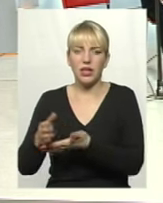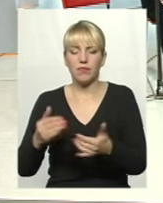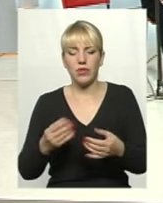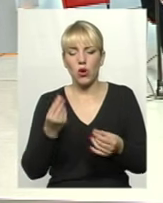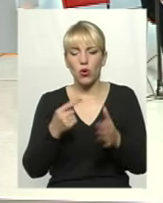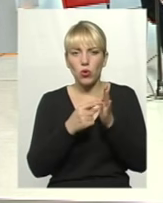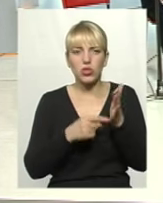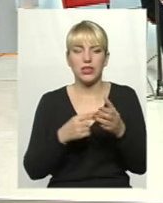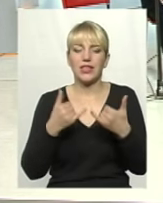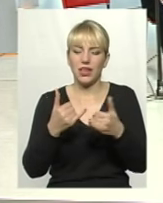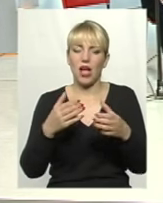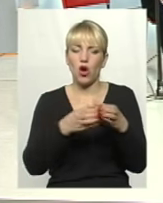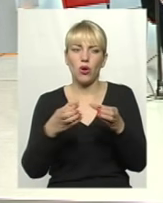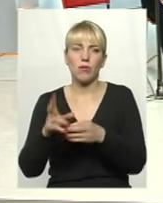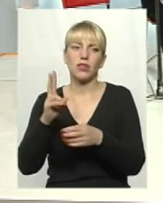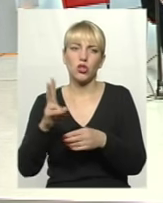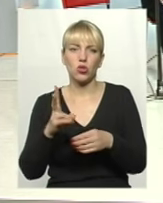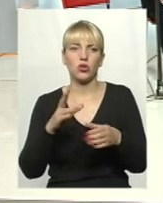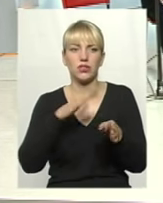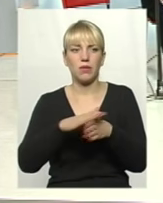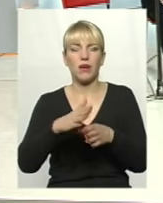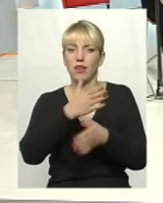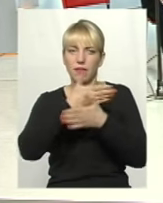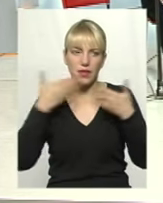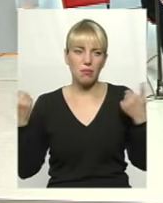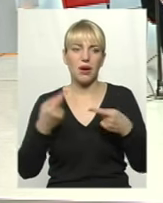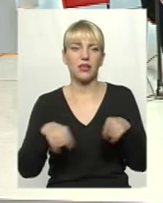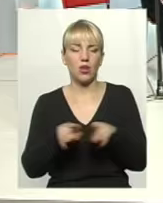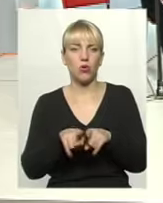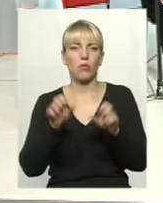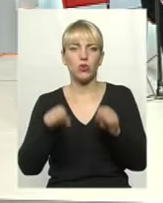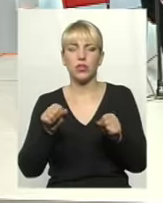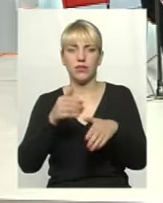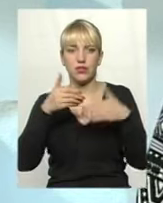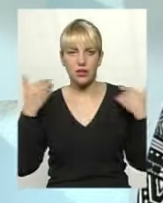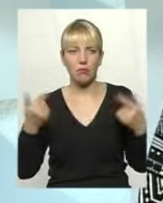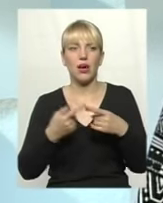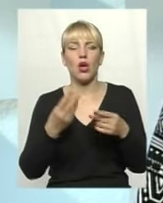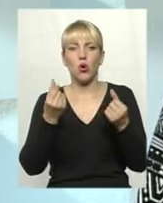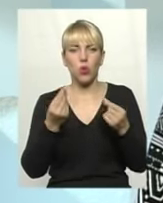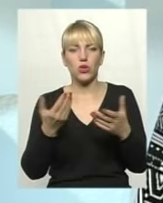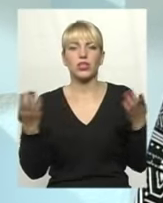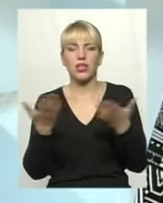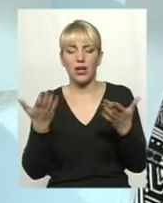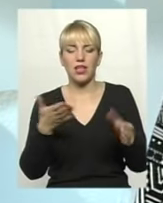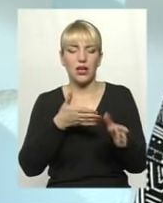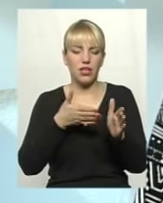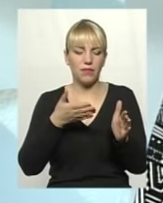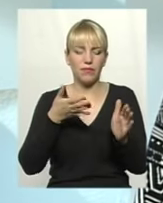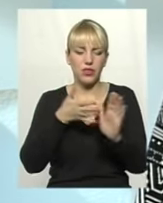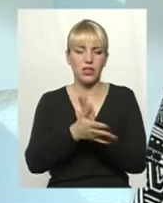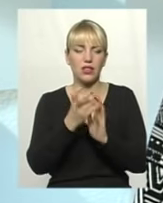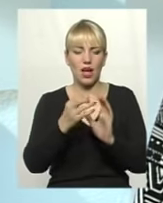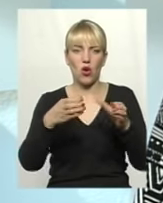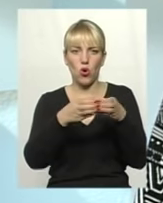громад, хто справляється? Немає. Немає. Такої можливості немає. Кошти, які йдуть напряму на